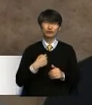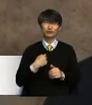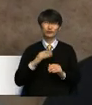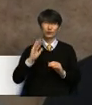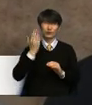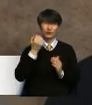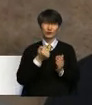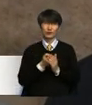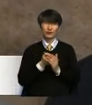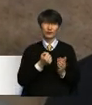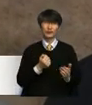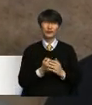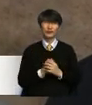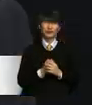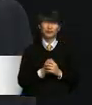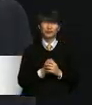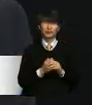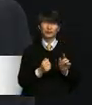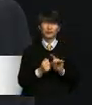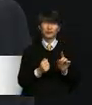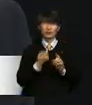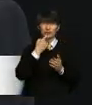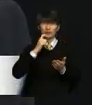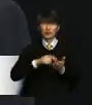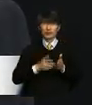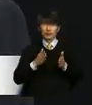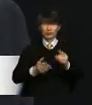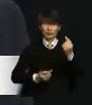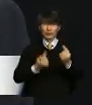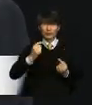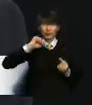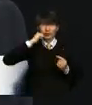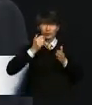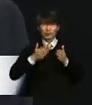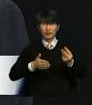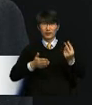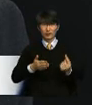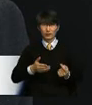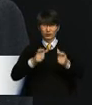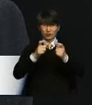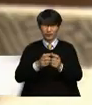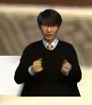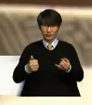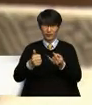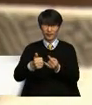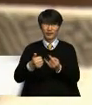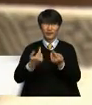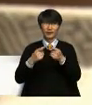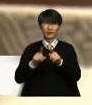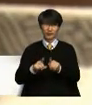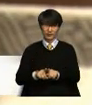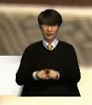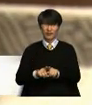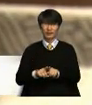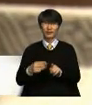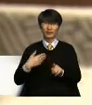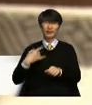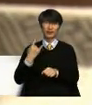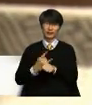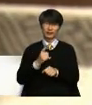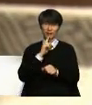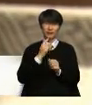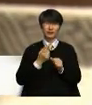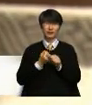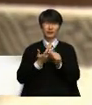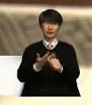심부름꾼이 되니까 어떤 쉬운 길보다는 어려운 길이라도 시민분들께 함께 제가 하겠다는